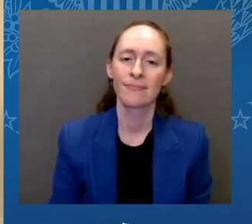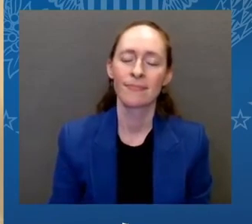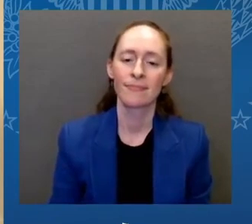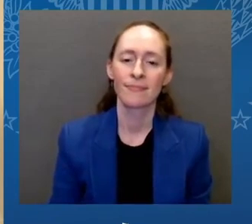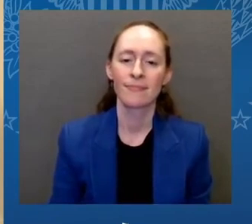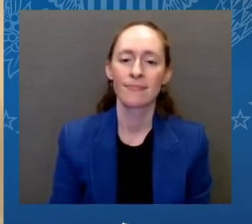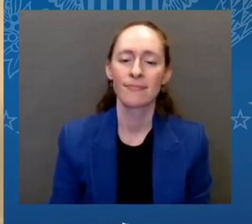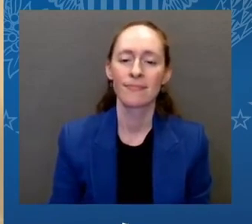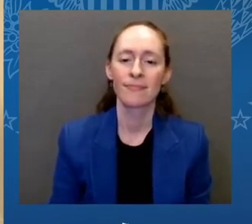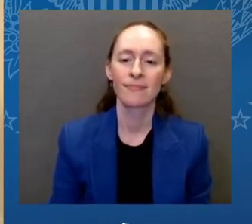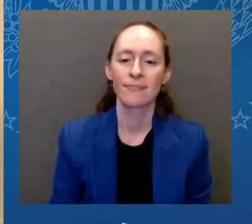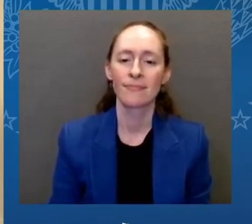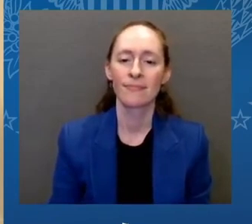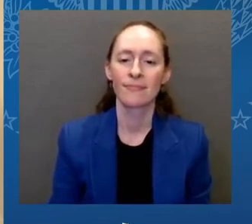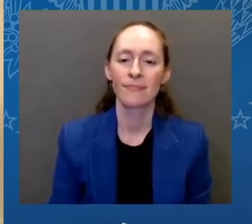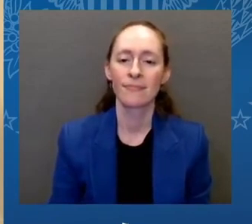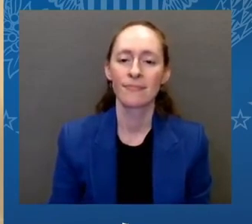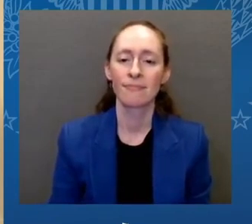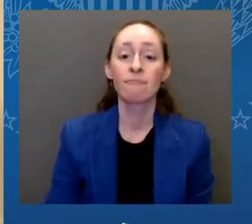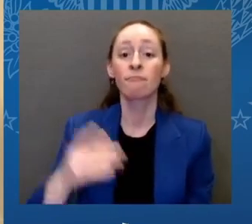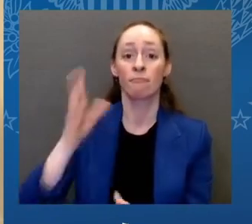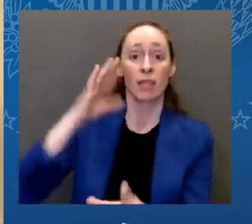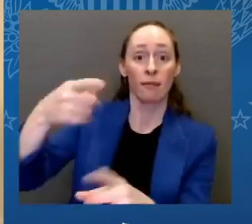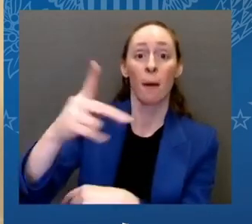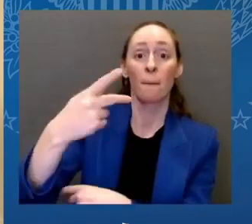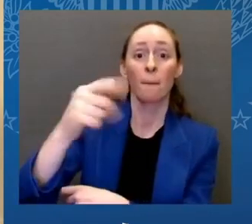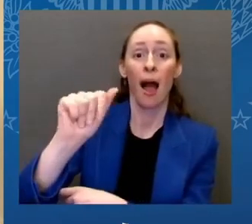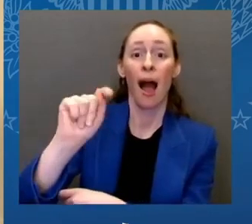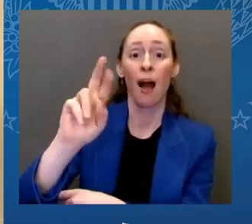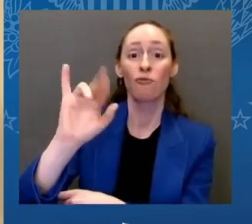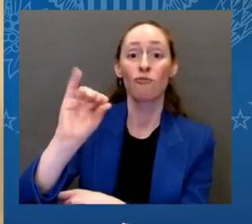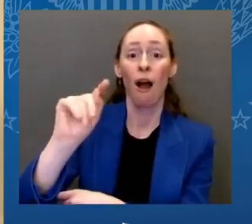Також до цього пакету входить дивізіон